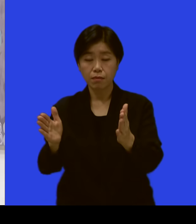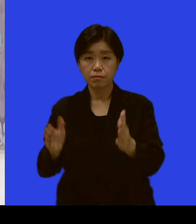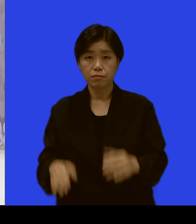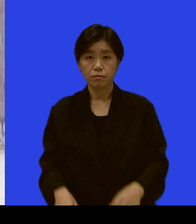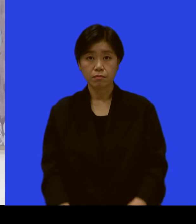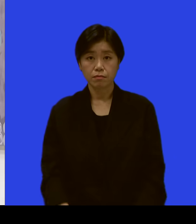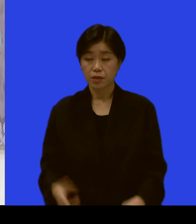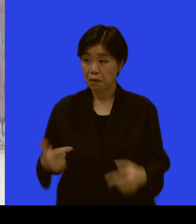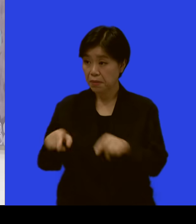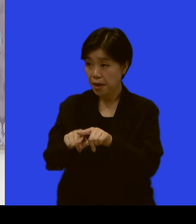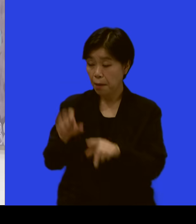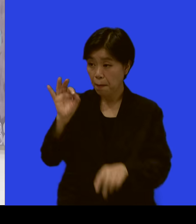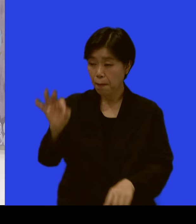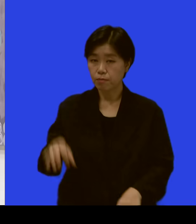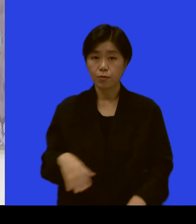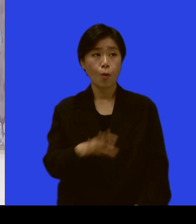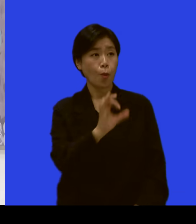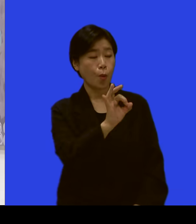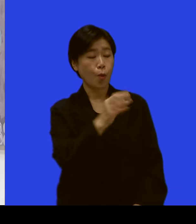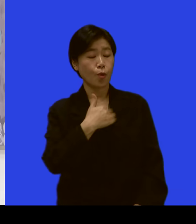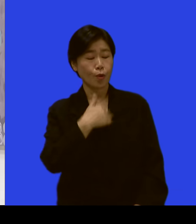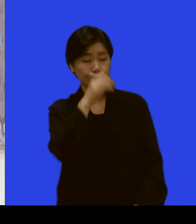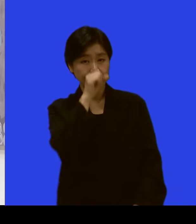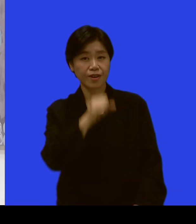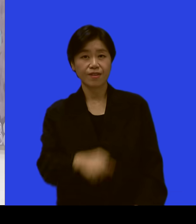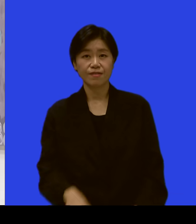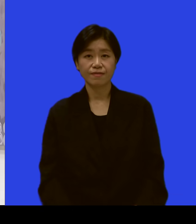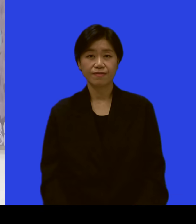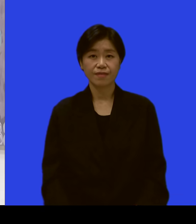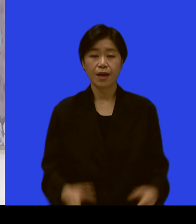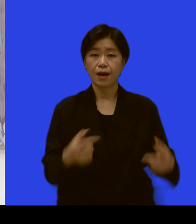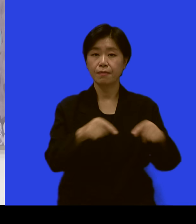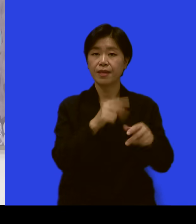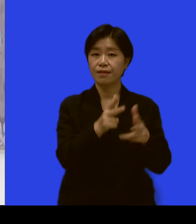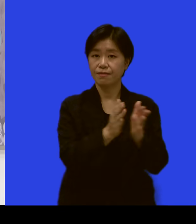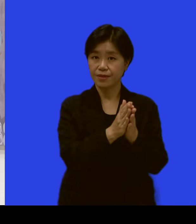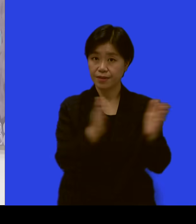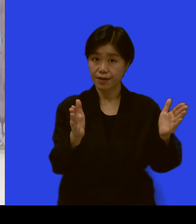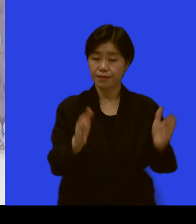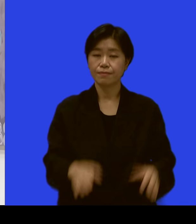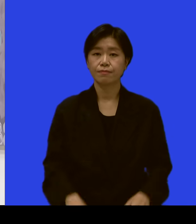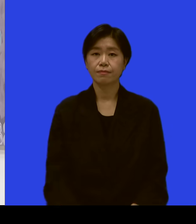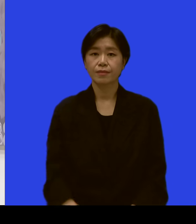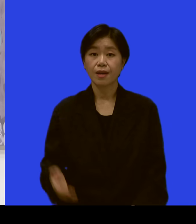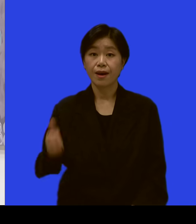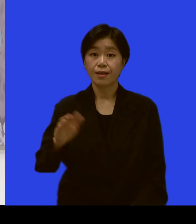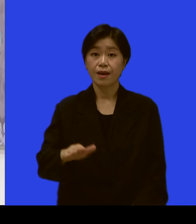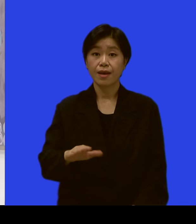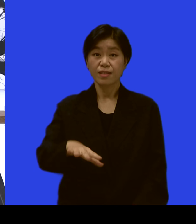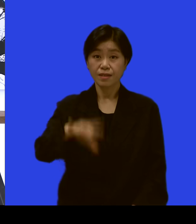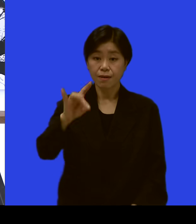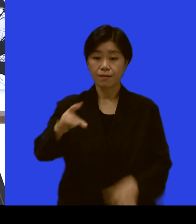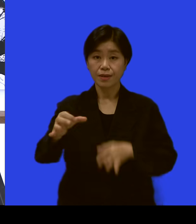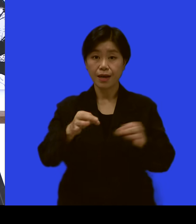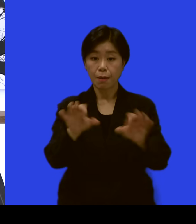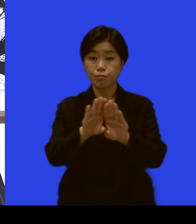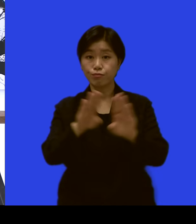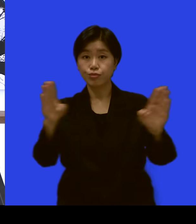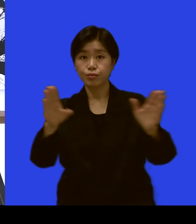합시다. 나 그런 거 좋아해요. 예. 해가지고 시작을 했는데 첫 매장이 어떻게 흔히 말하는 대박이 난 거죠. 이제